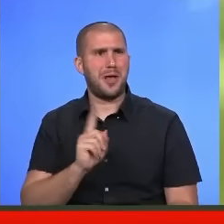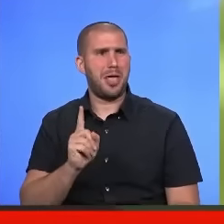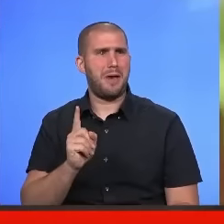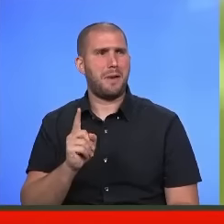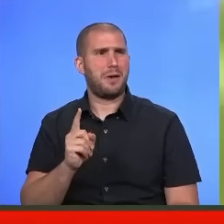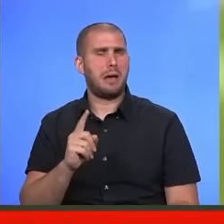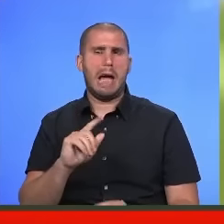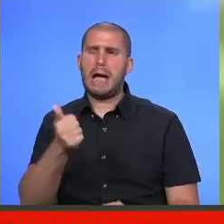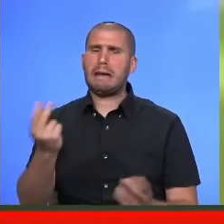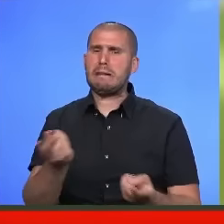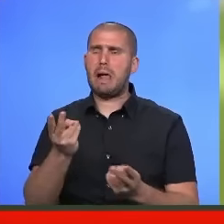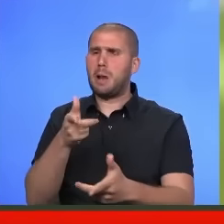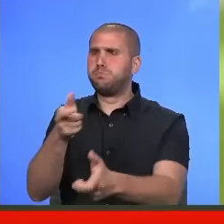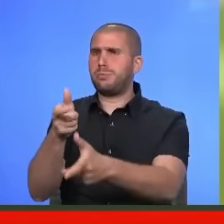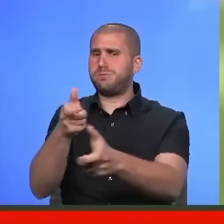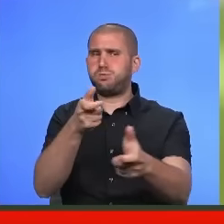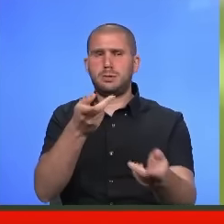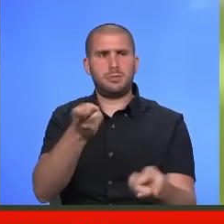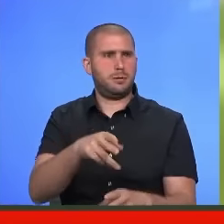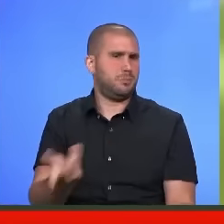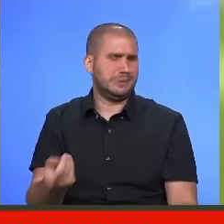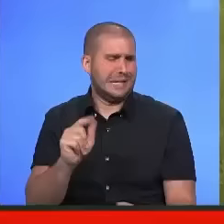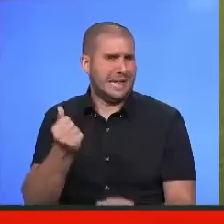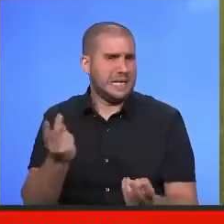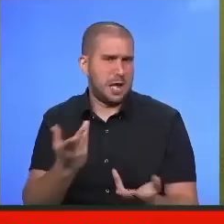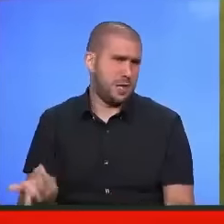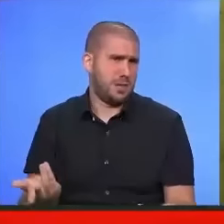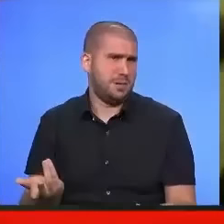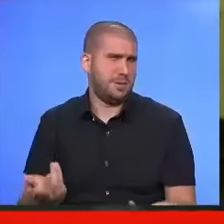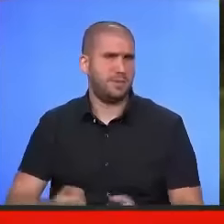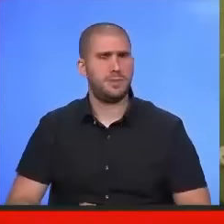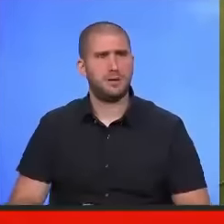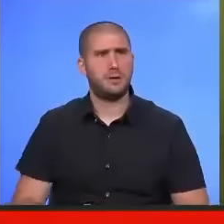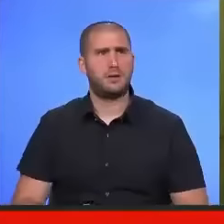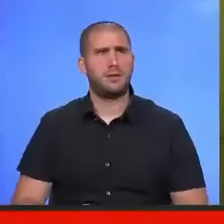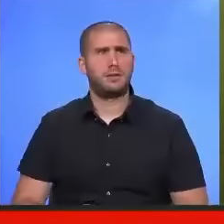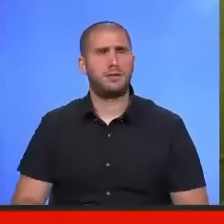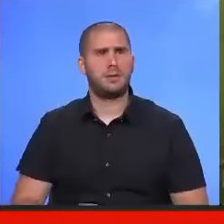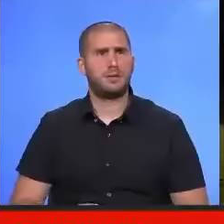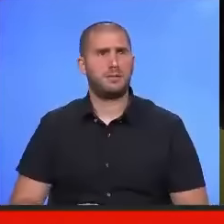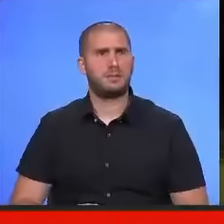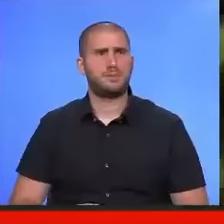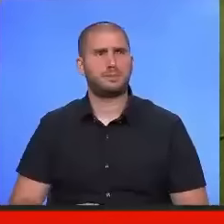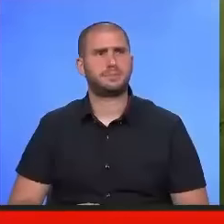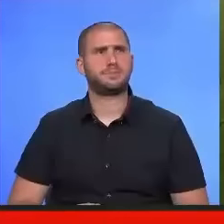לא פשוט לתפוס את הרובה ולראות זה הכי קל